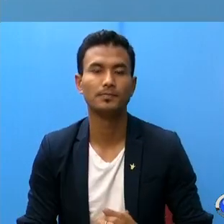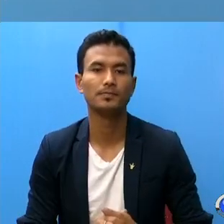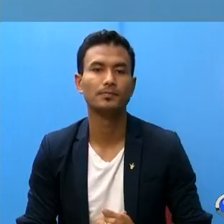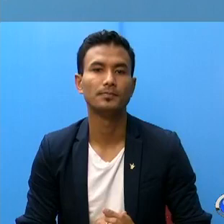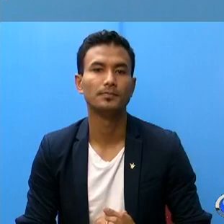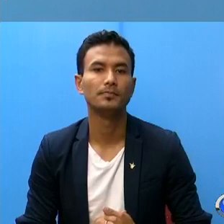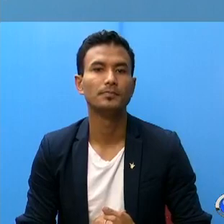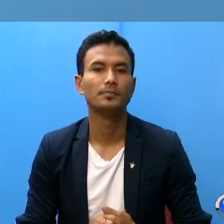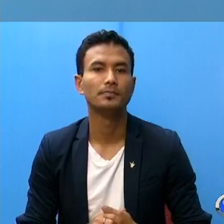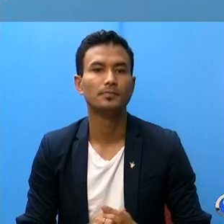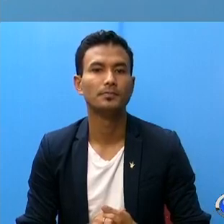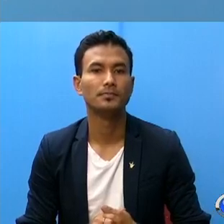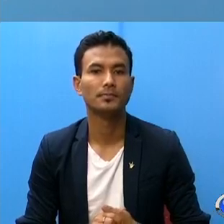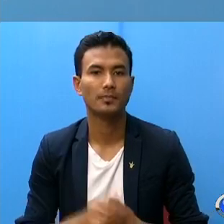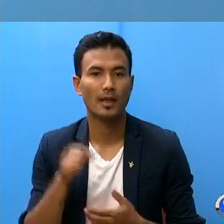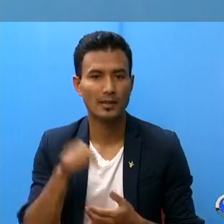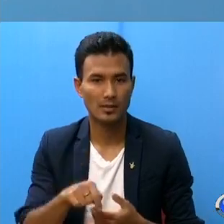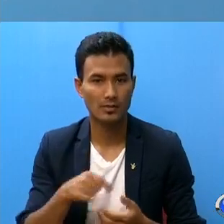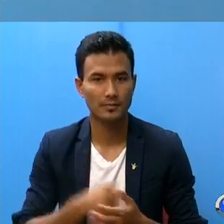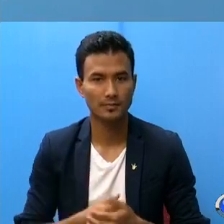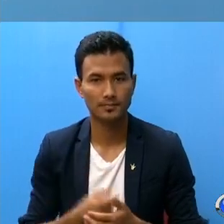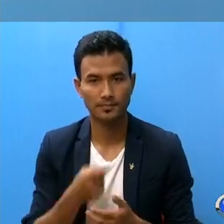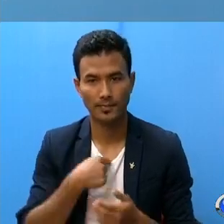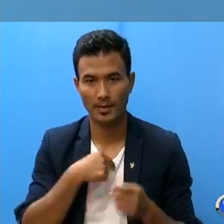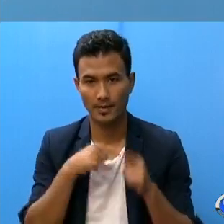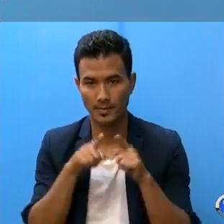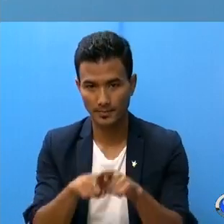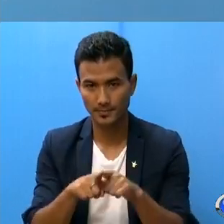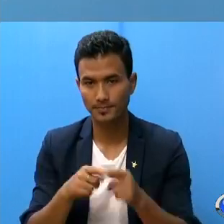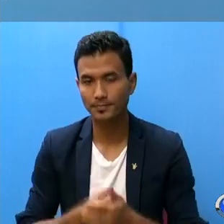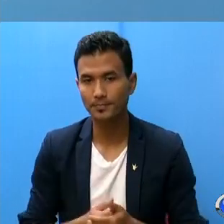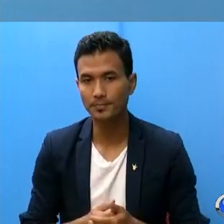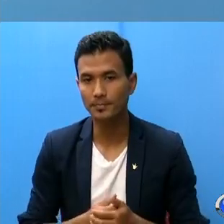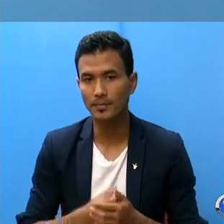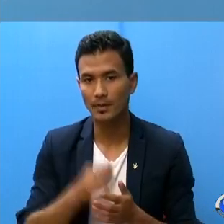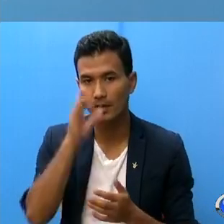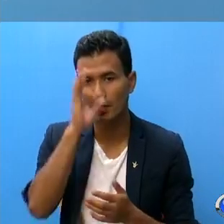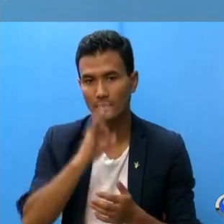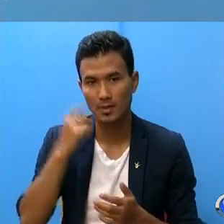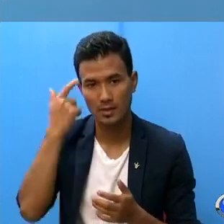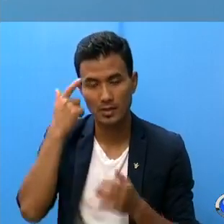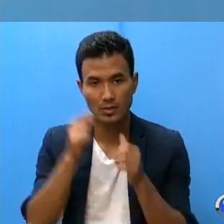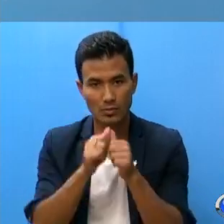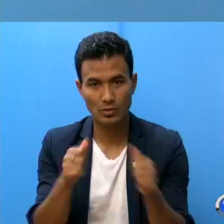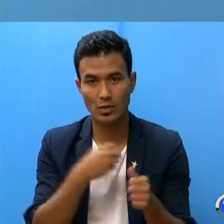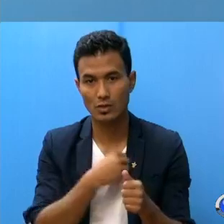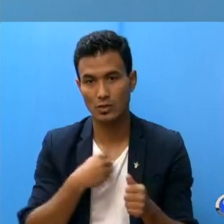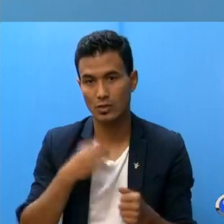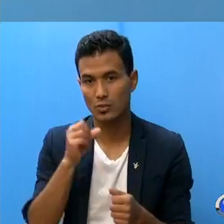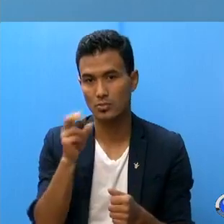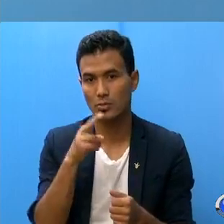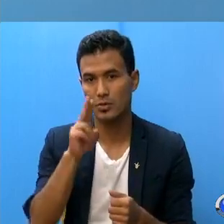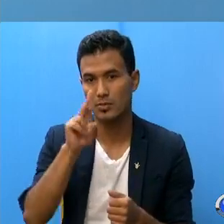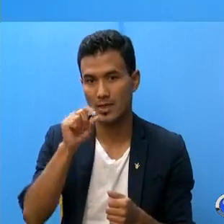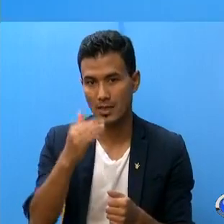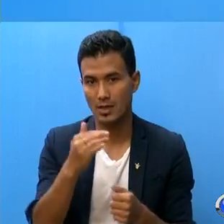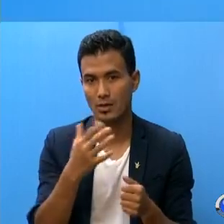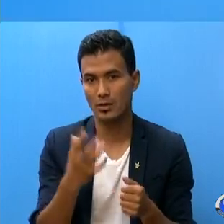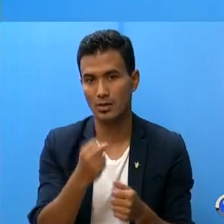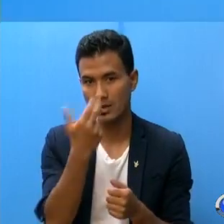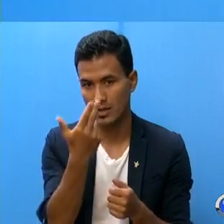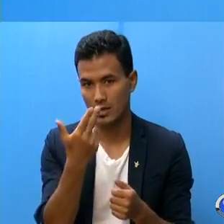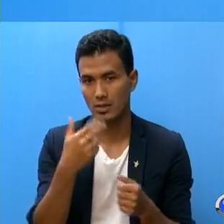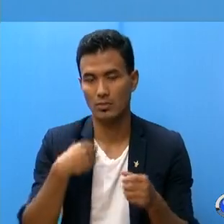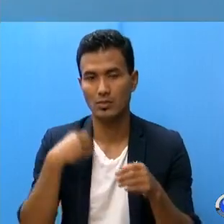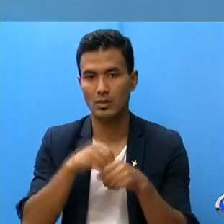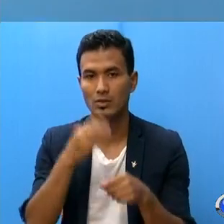और आज हमीशंग विश्यशक्या को रूप मां डाक्टर प्रभात अधिकारिया हम्रों